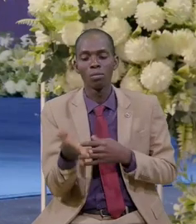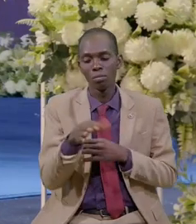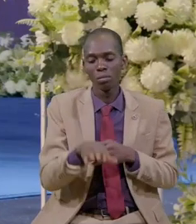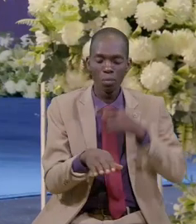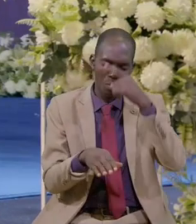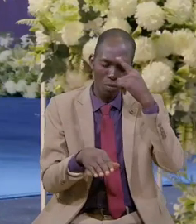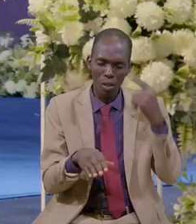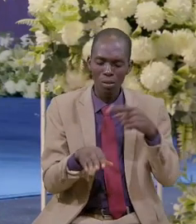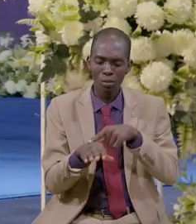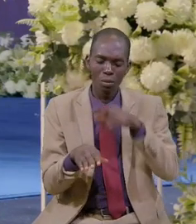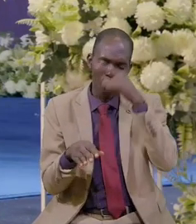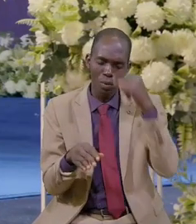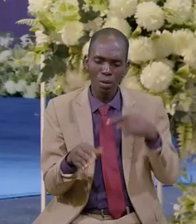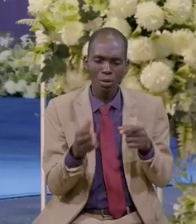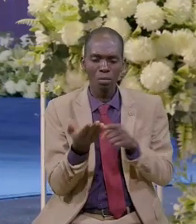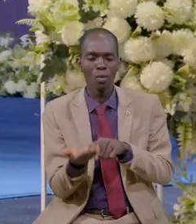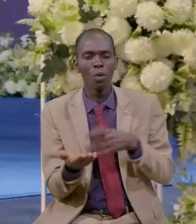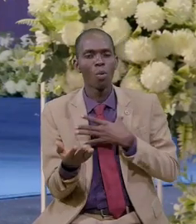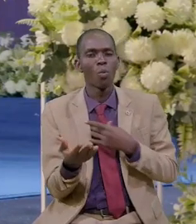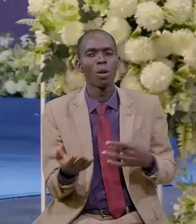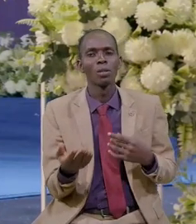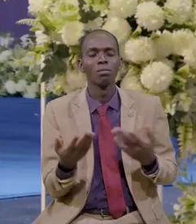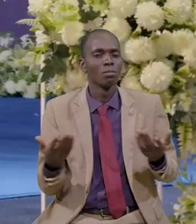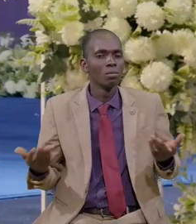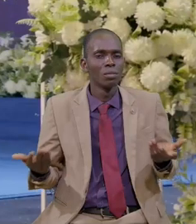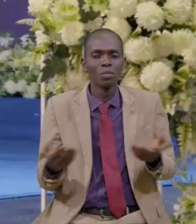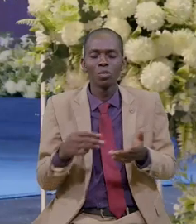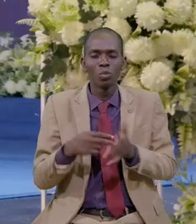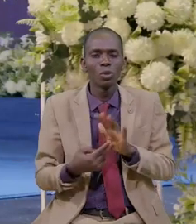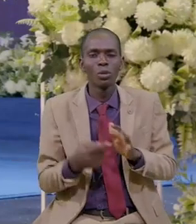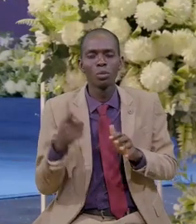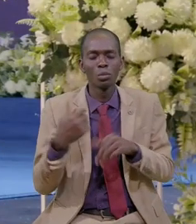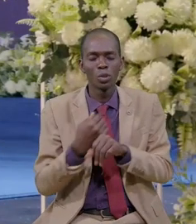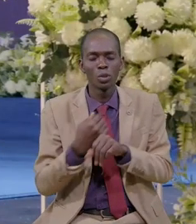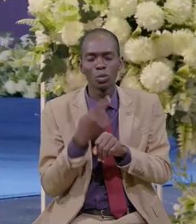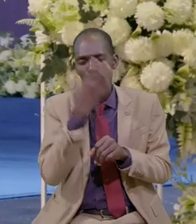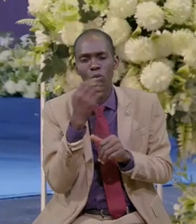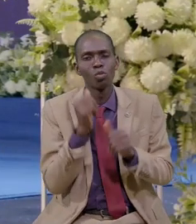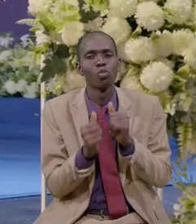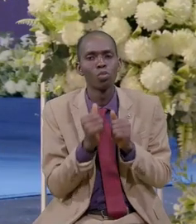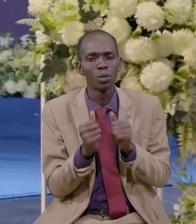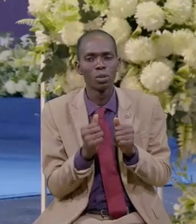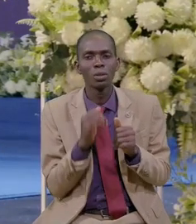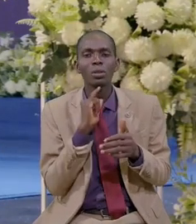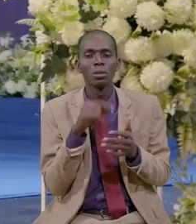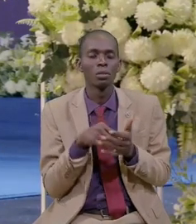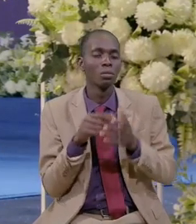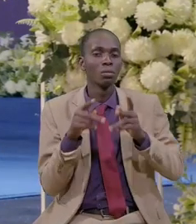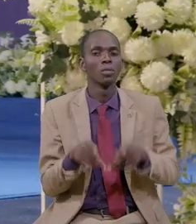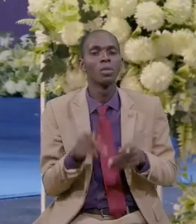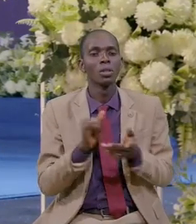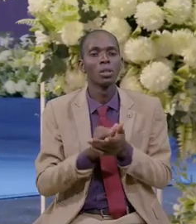blanc. Et quand vous voyez l'autre côté de sa vie, c'est noir et non blanc.